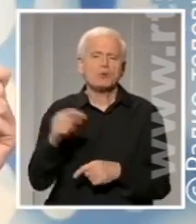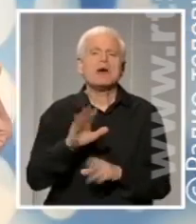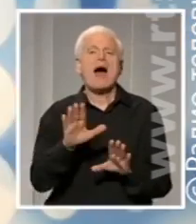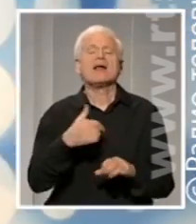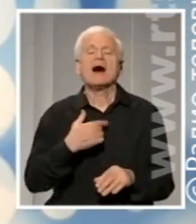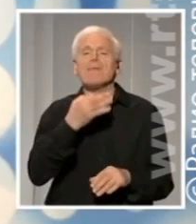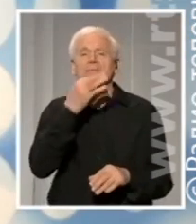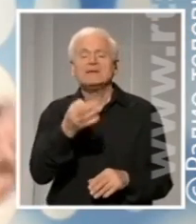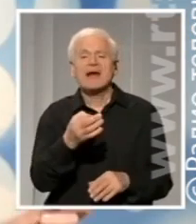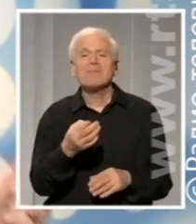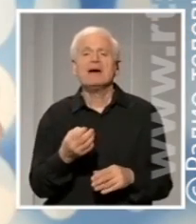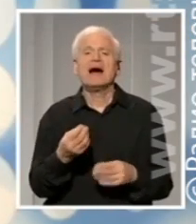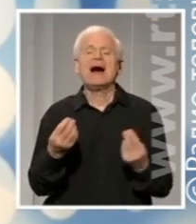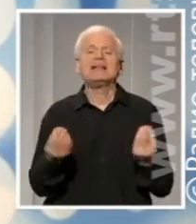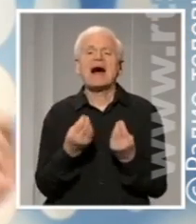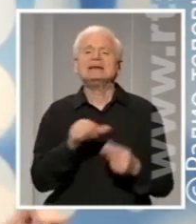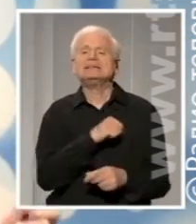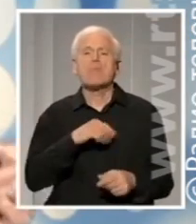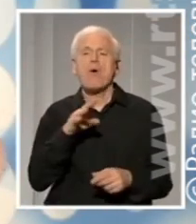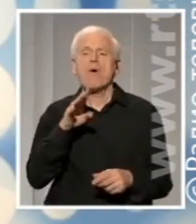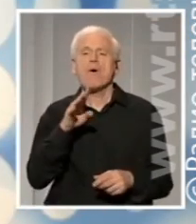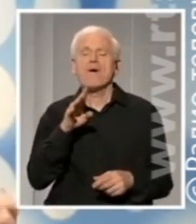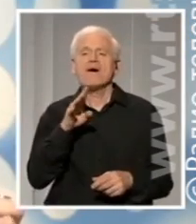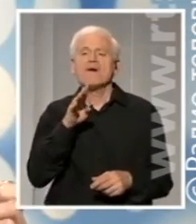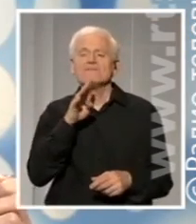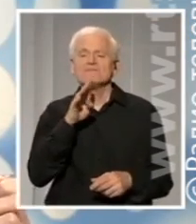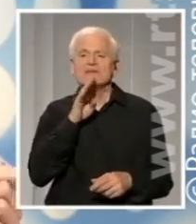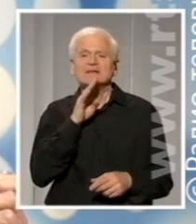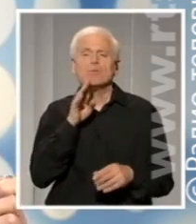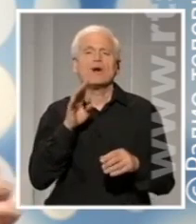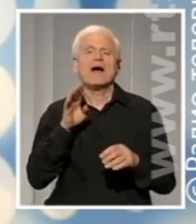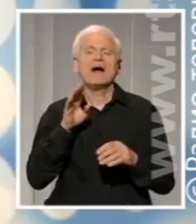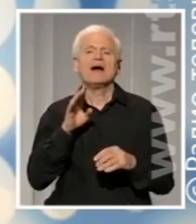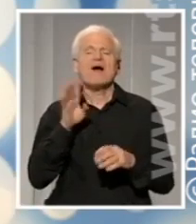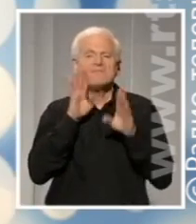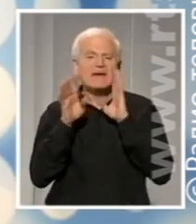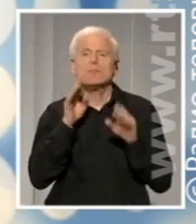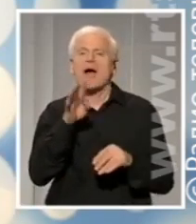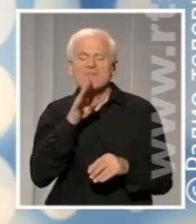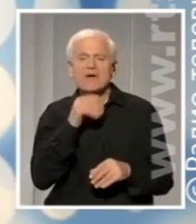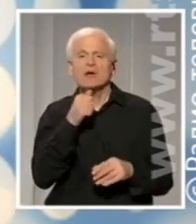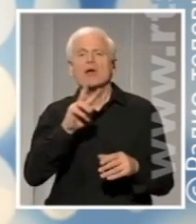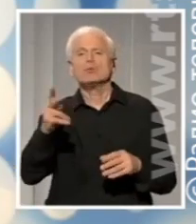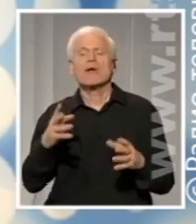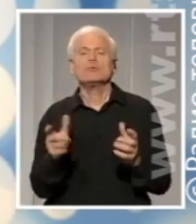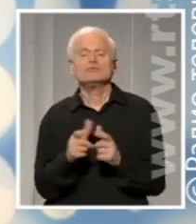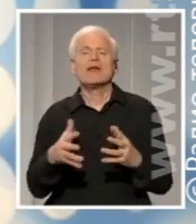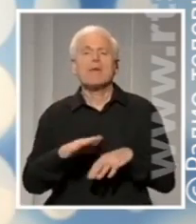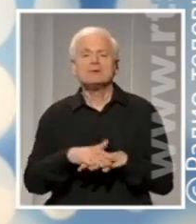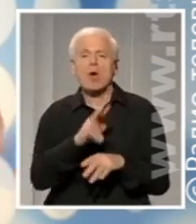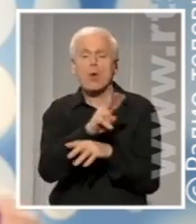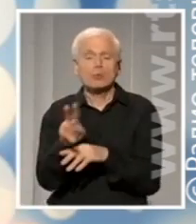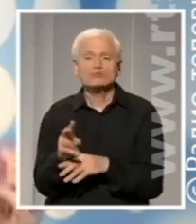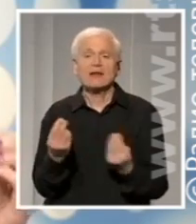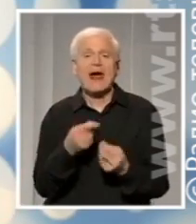li je samo Facebook, Viber grupe, društvene mreže i taj način organizovanja svakog razreda ponaosob,